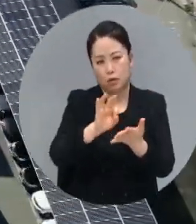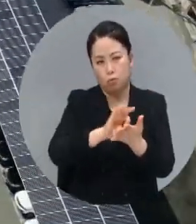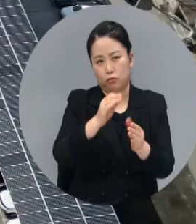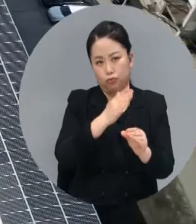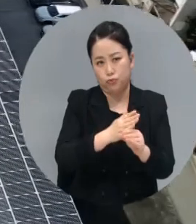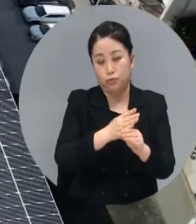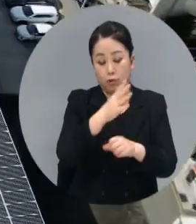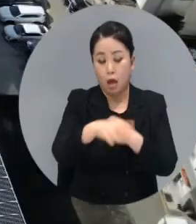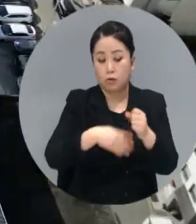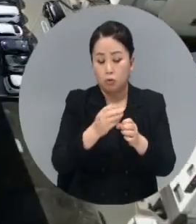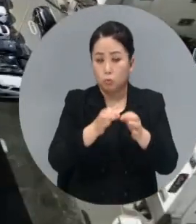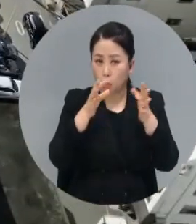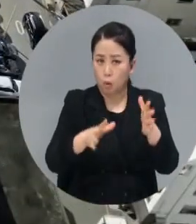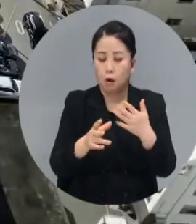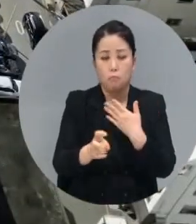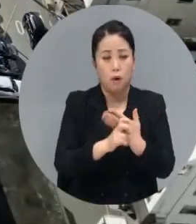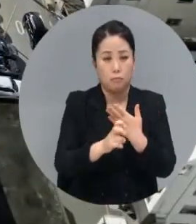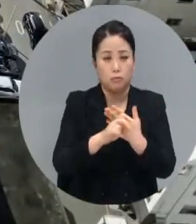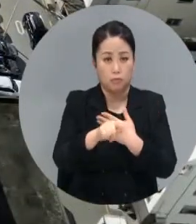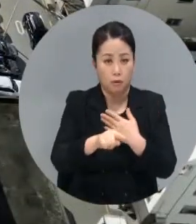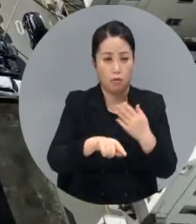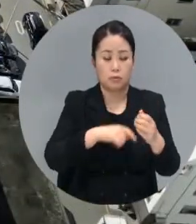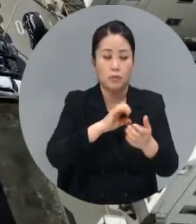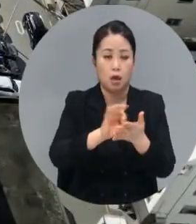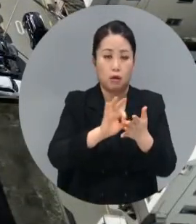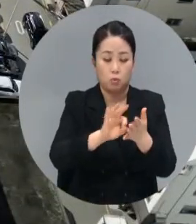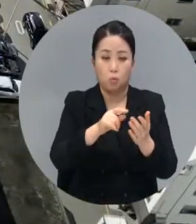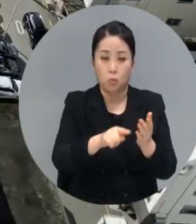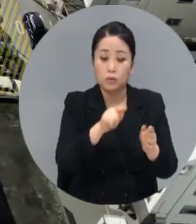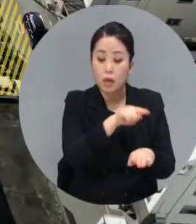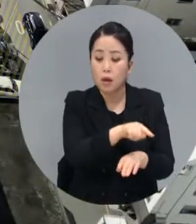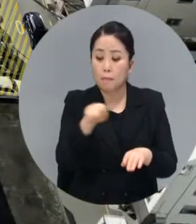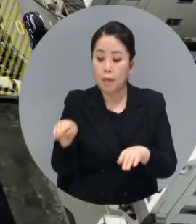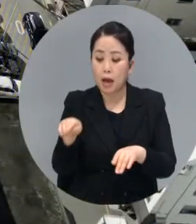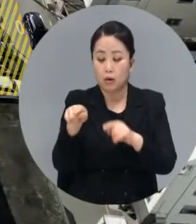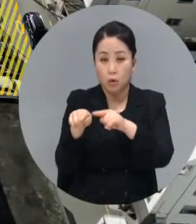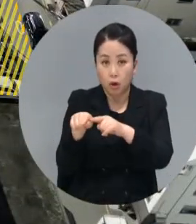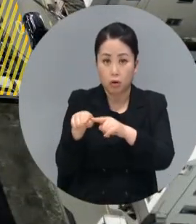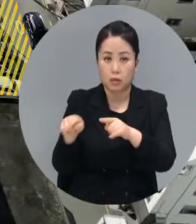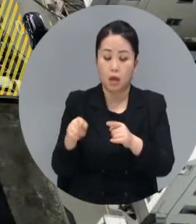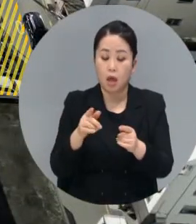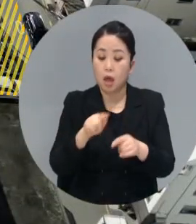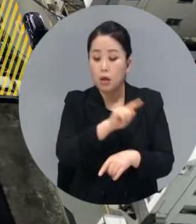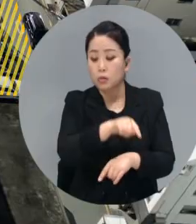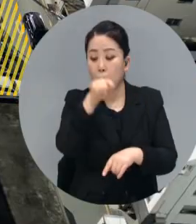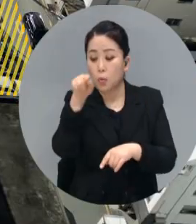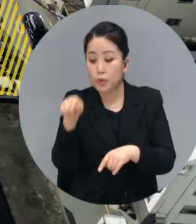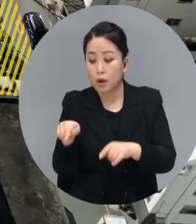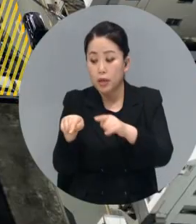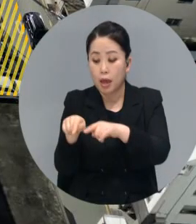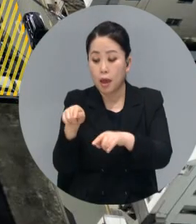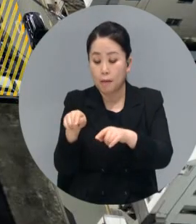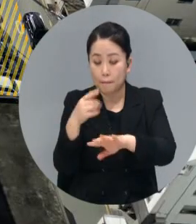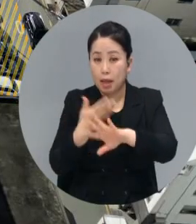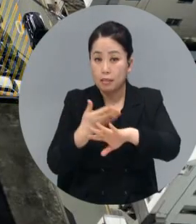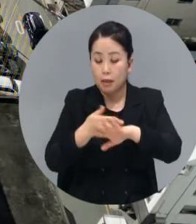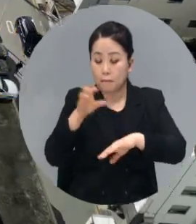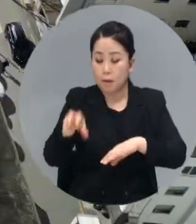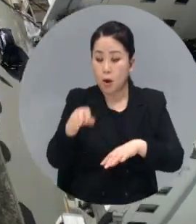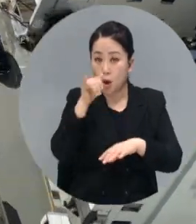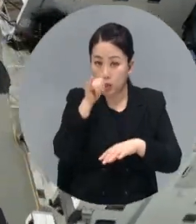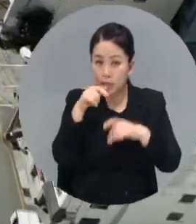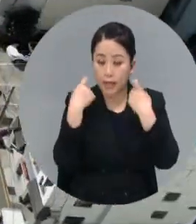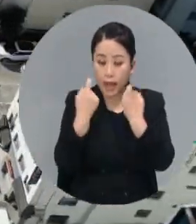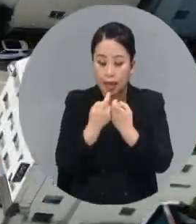무단 점유해 운영하고 있습니다. 이곳에서 직선 거리 100m 거리, 선상 주차장을 끼고 정반대편에 있는 또